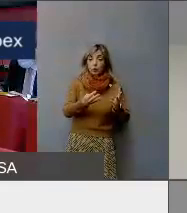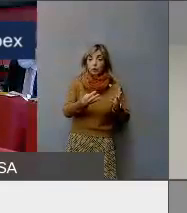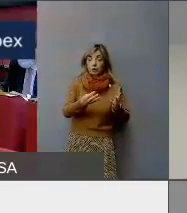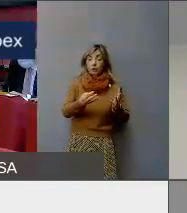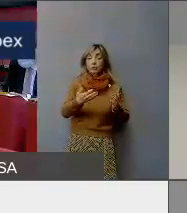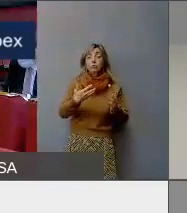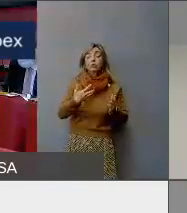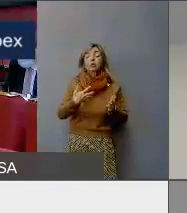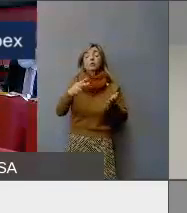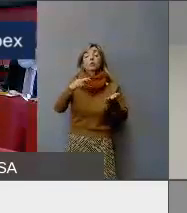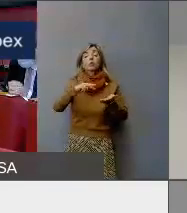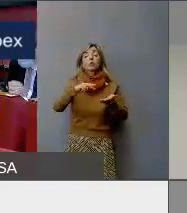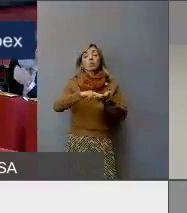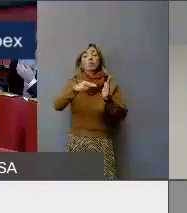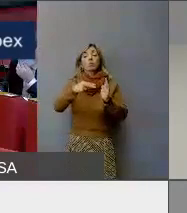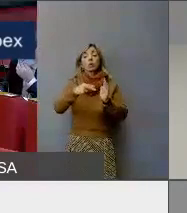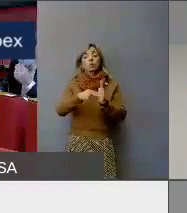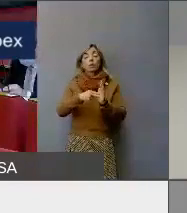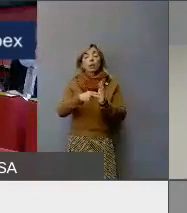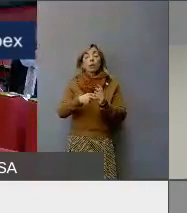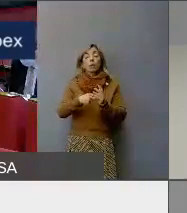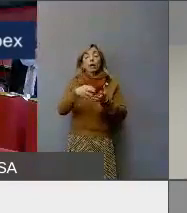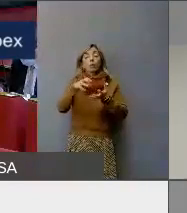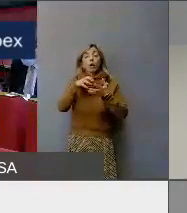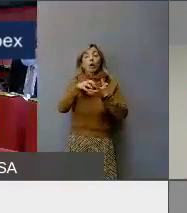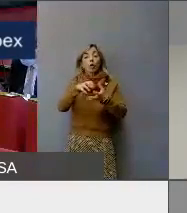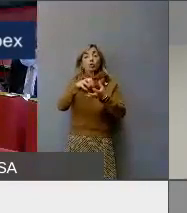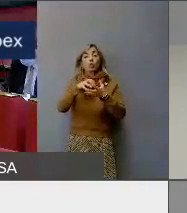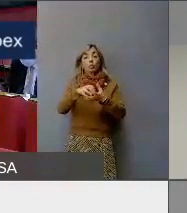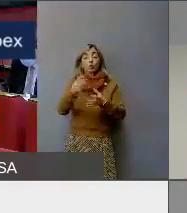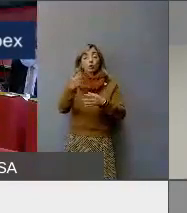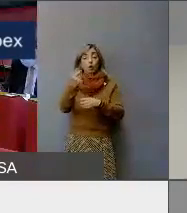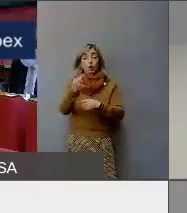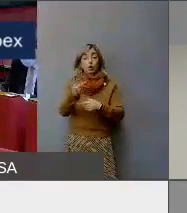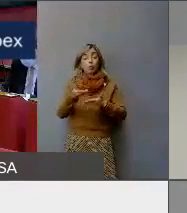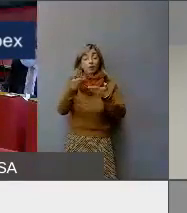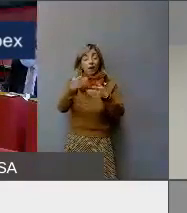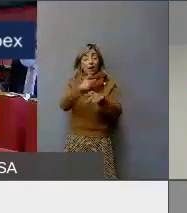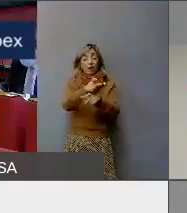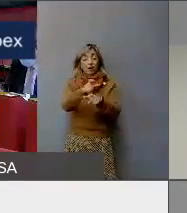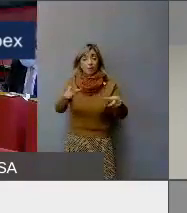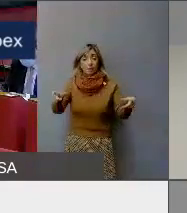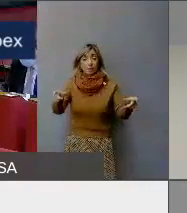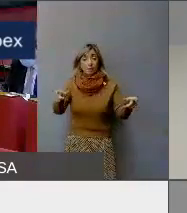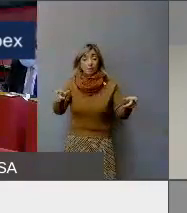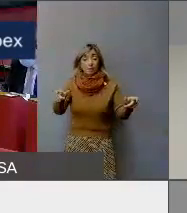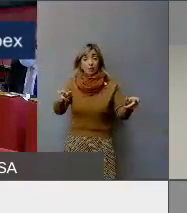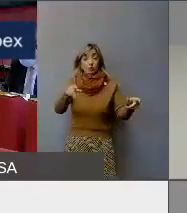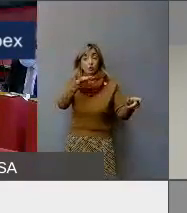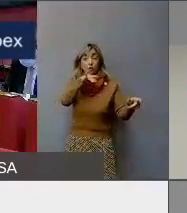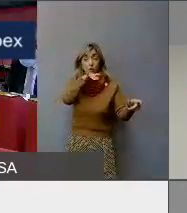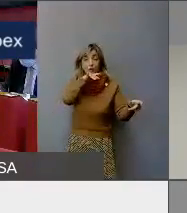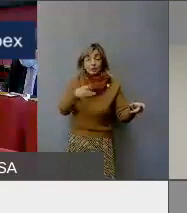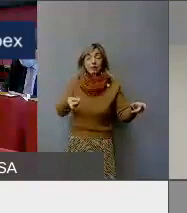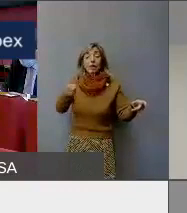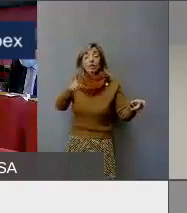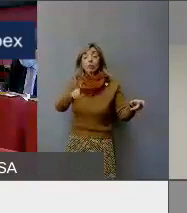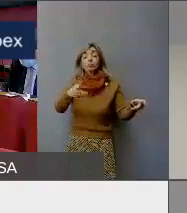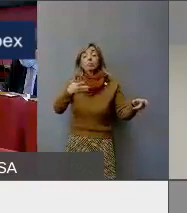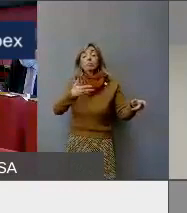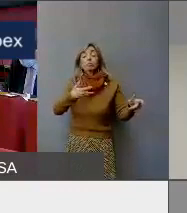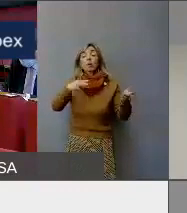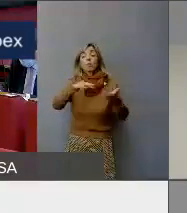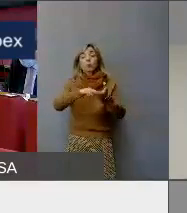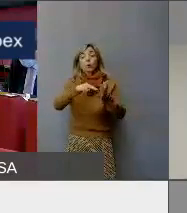di contributi economici di supporto alle video per persone anziane con problematiche di salute mentale in carico ai servizi di salute mentale